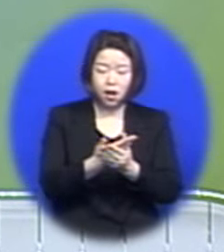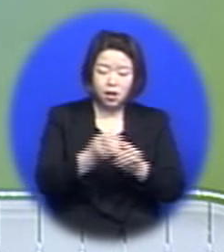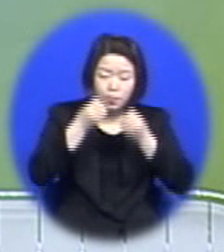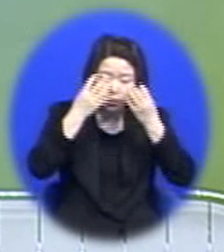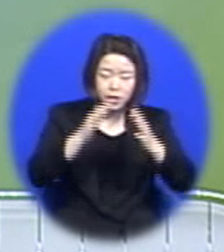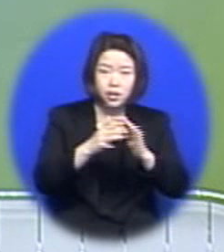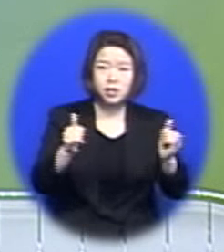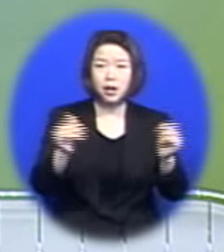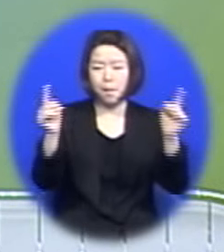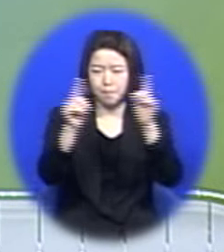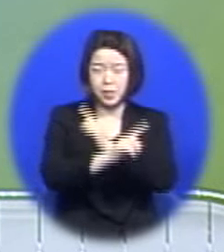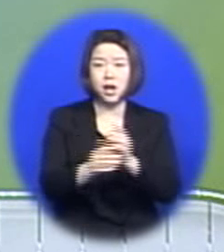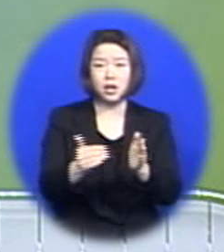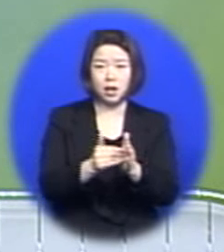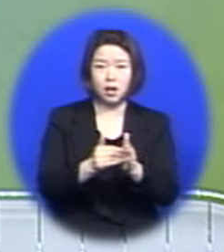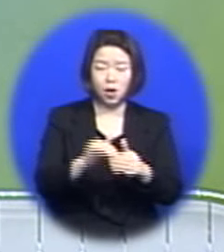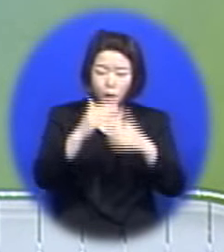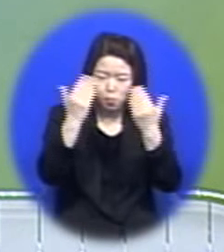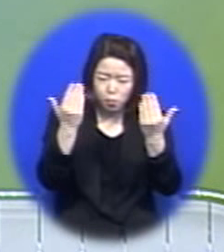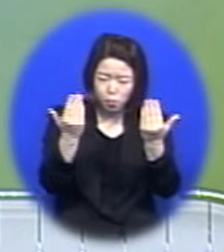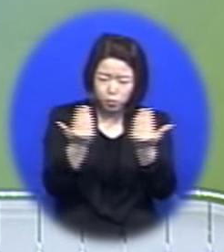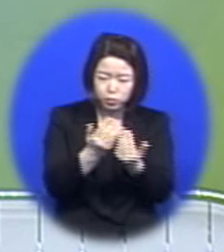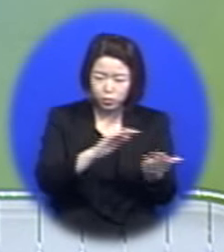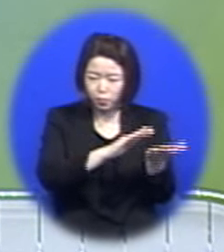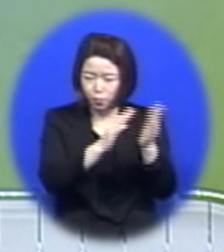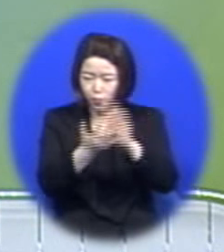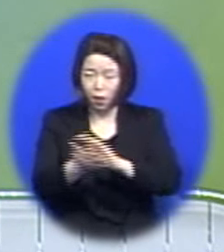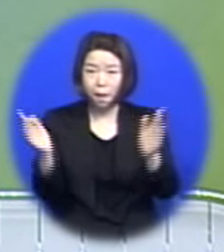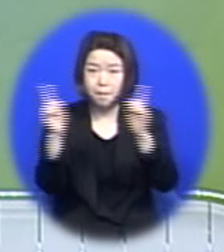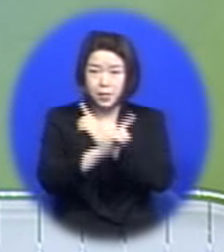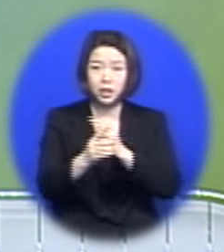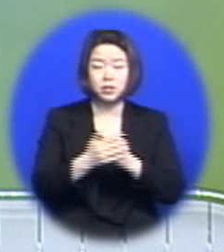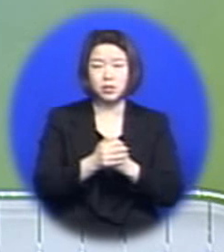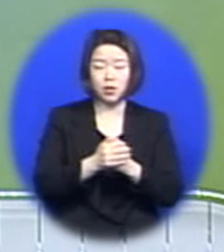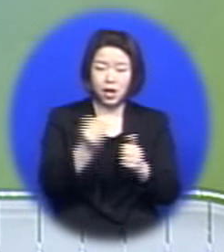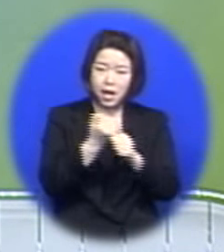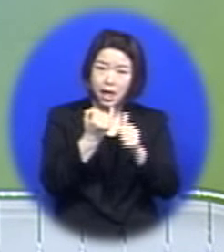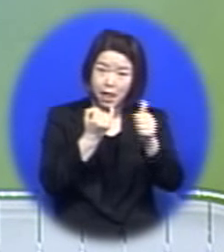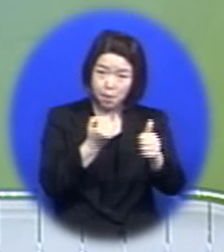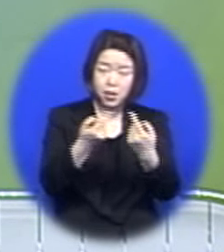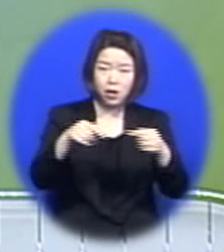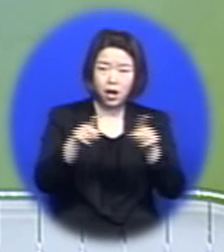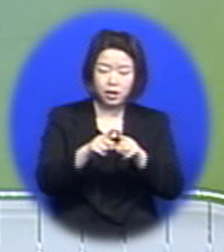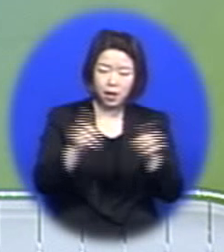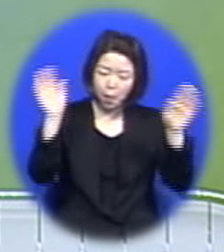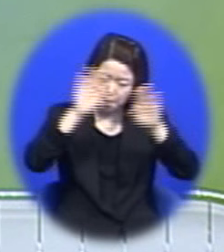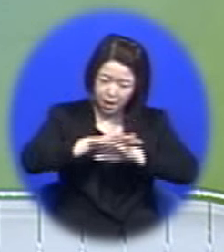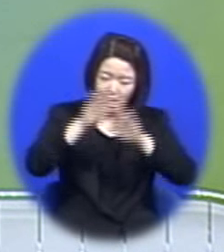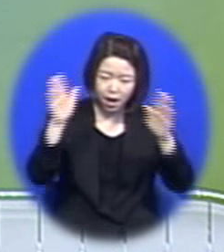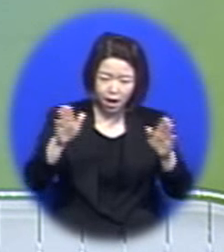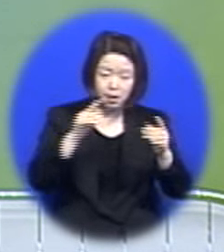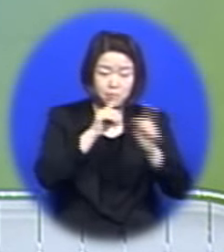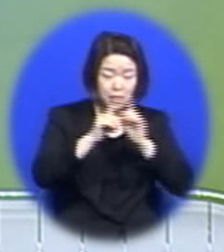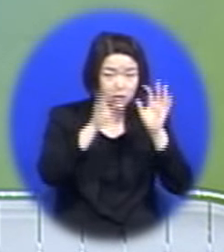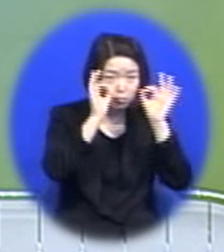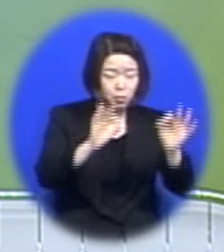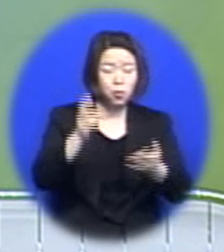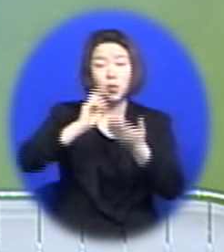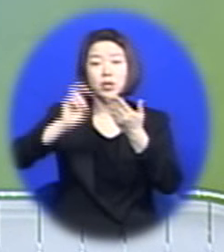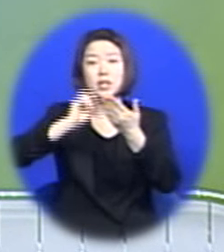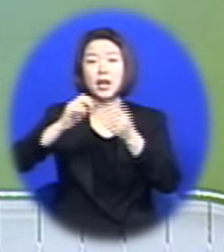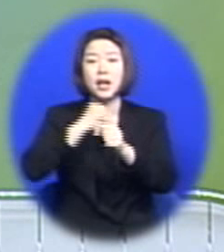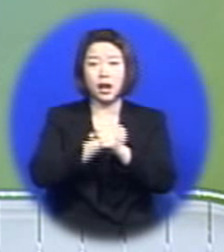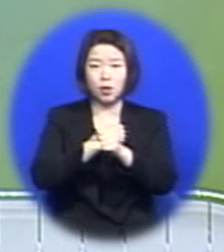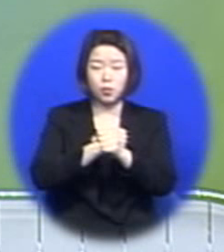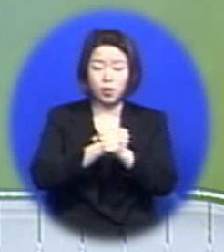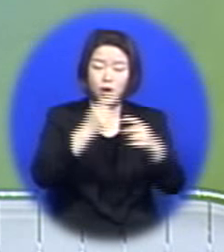되었습니다. 모든 게 변했습니다. 남편과 함께 밤낮으로 말씀을 보고 찬양을 하고 교회에 있던